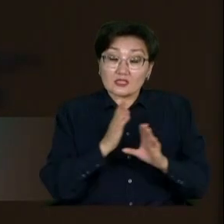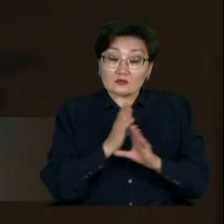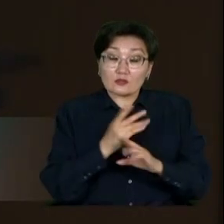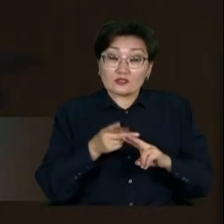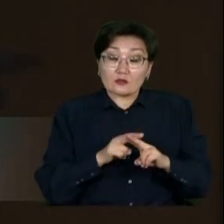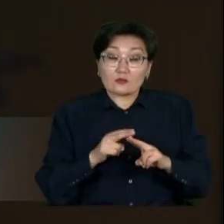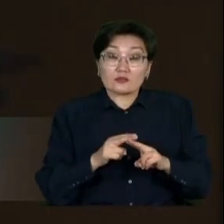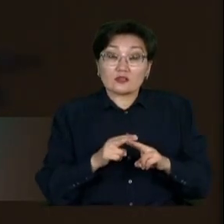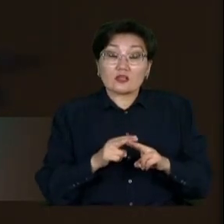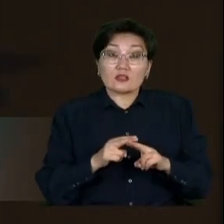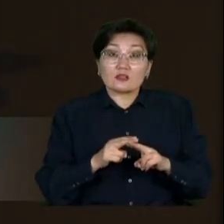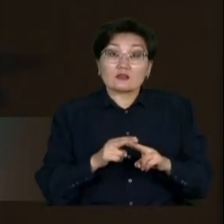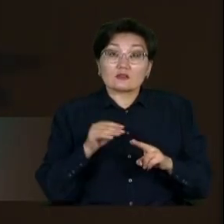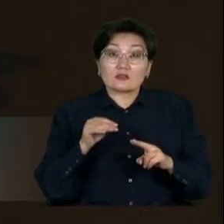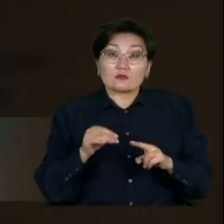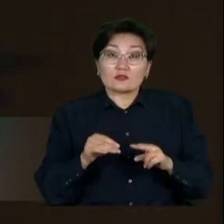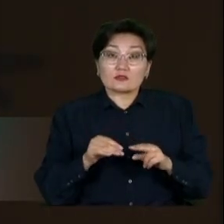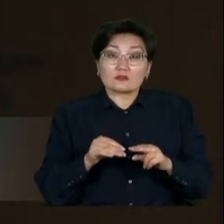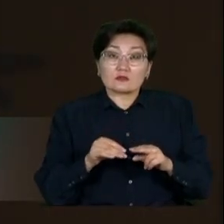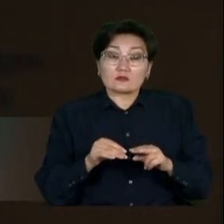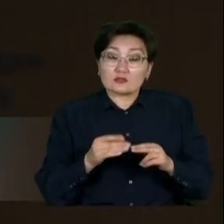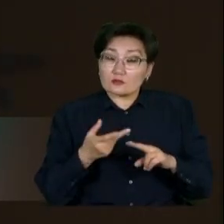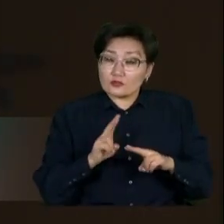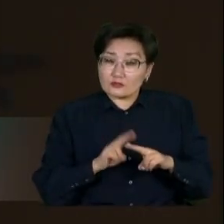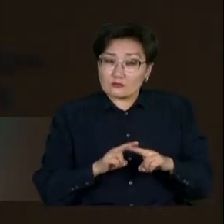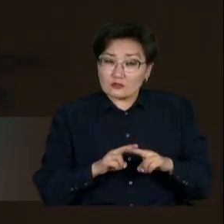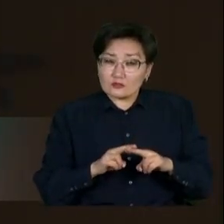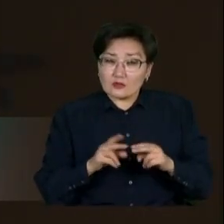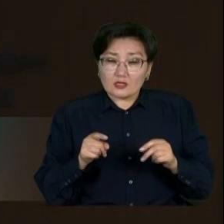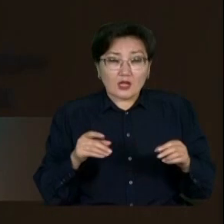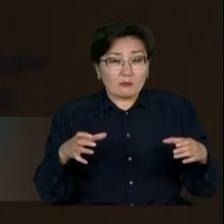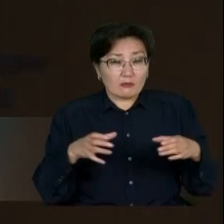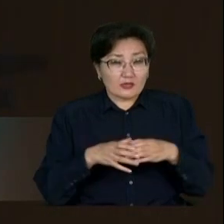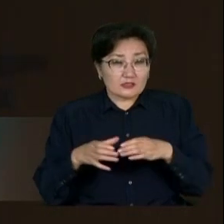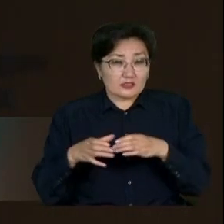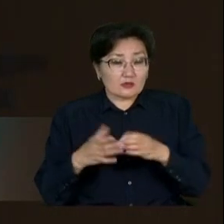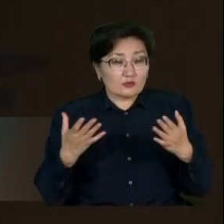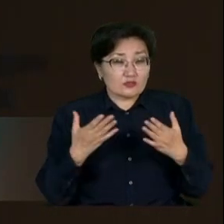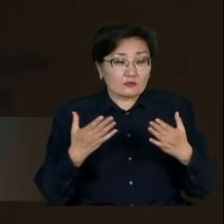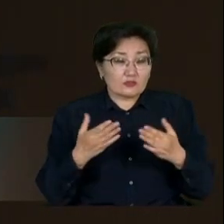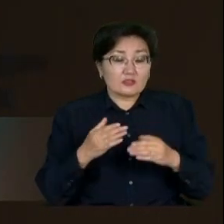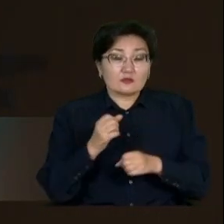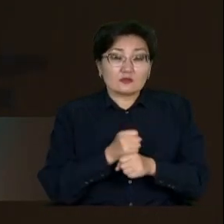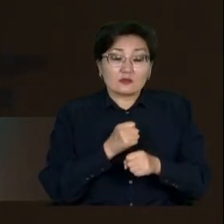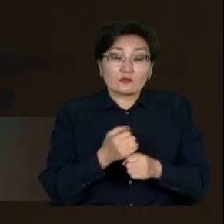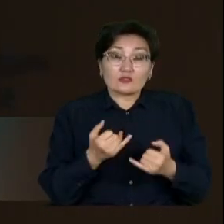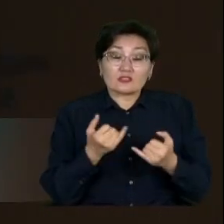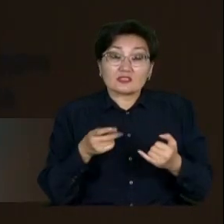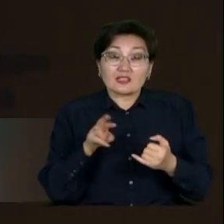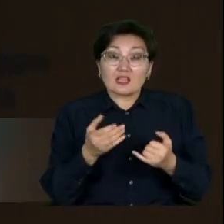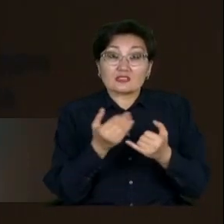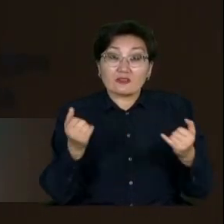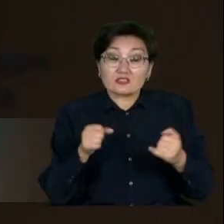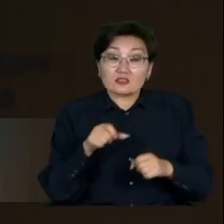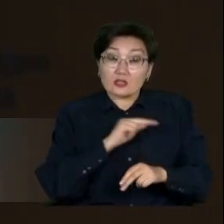еще и про governance, да, ESG – это еще про sustainability. То есть это про то, как компании, какую компанию создают среду для своих сотрудников, да, внутри